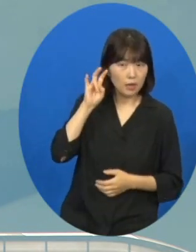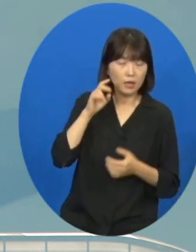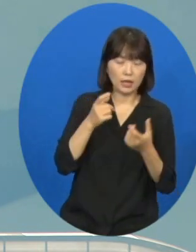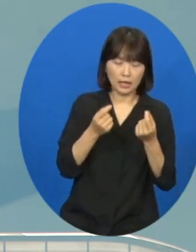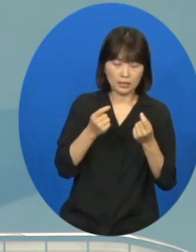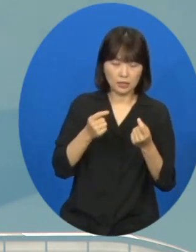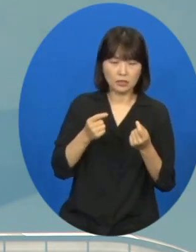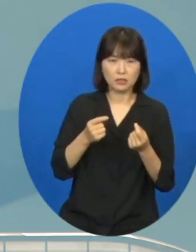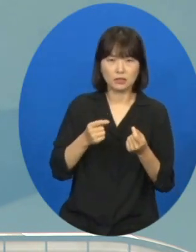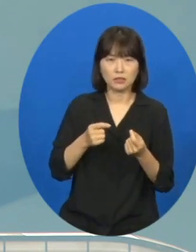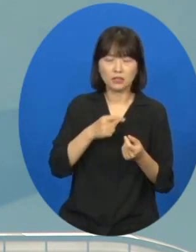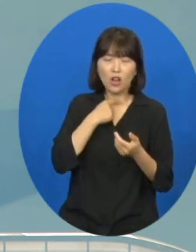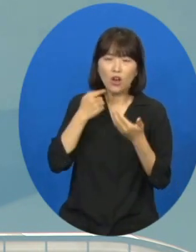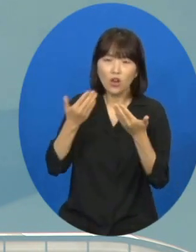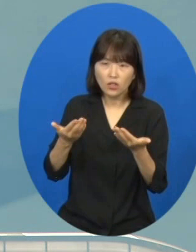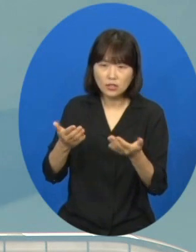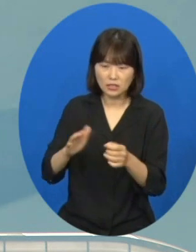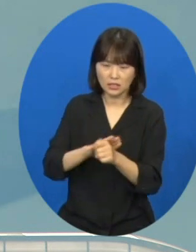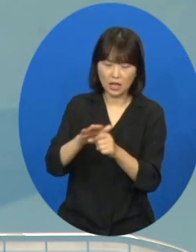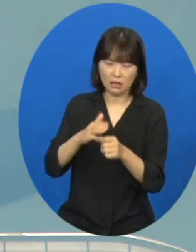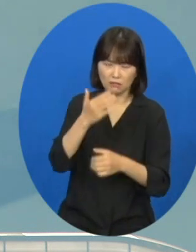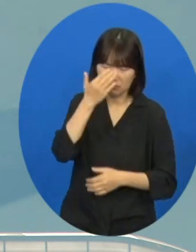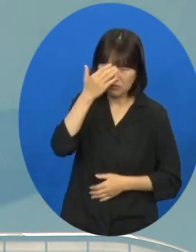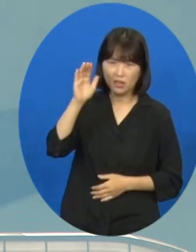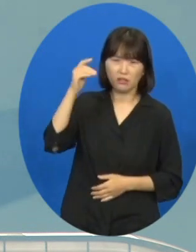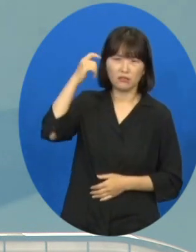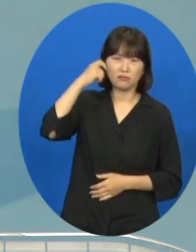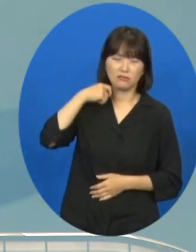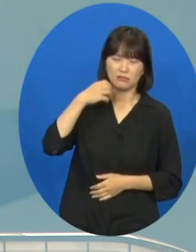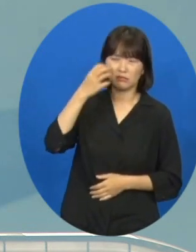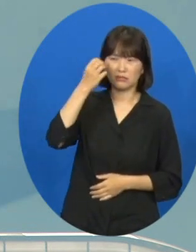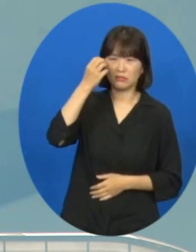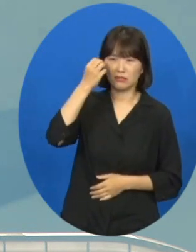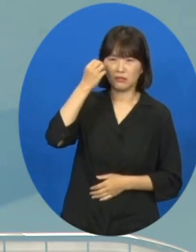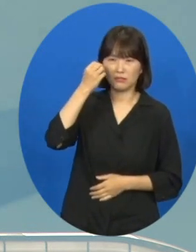헌신과 사랑이 낯선 거예요. 이상한 거예요.